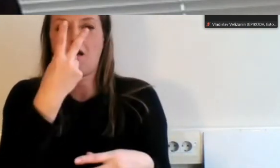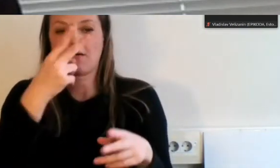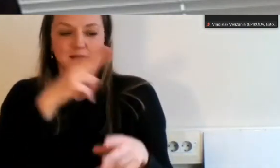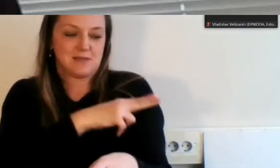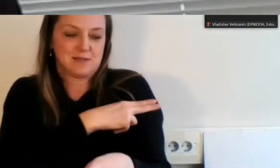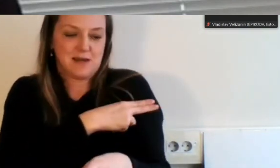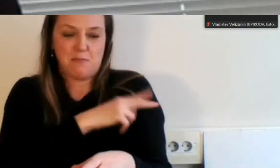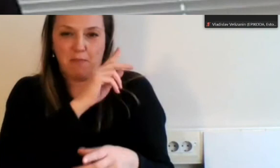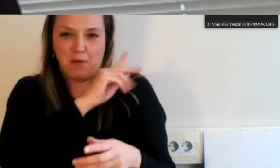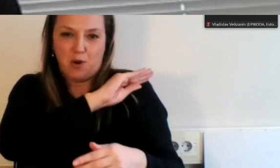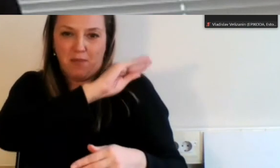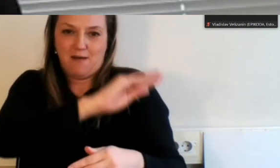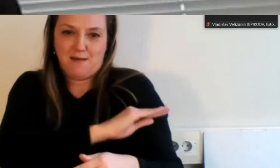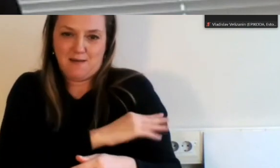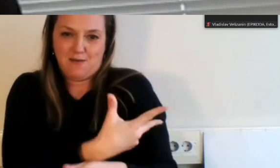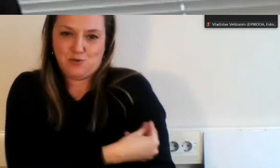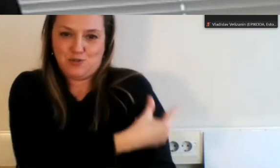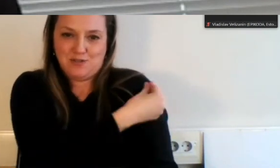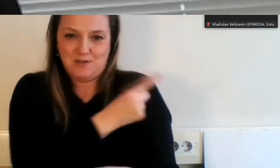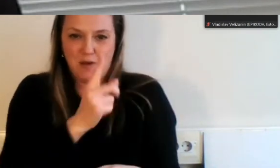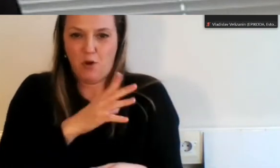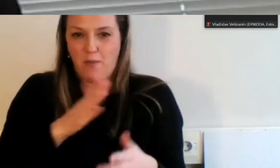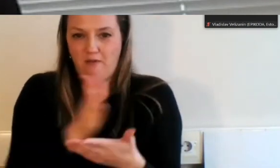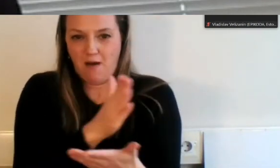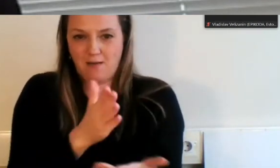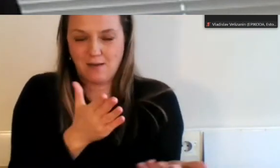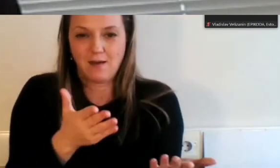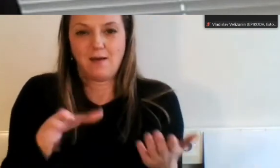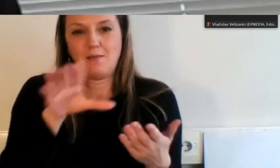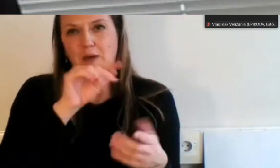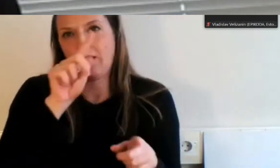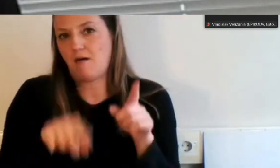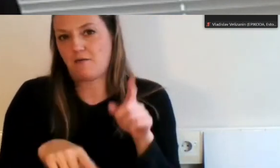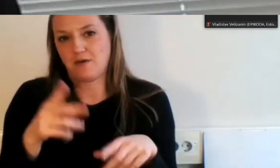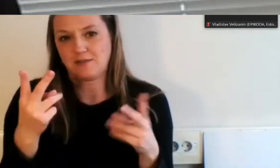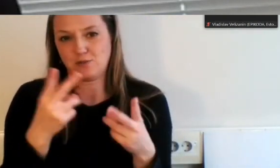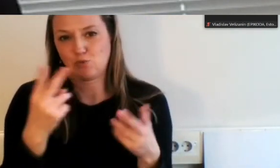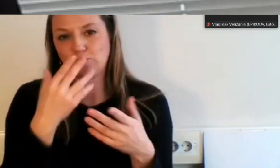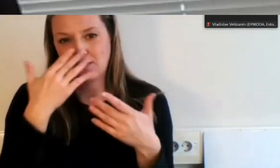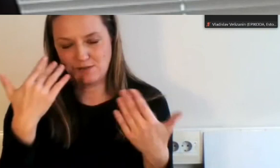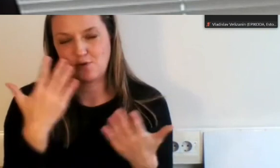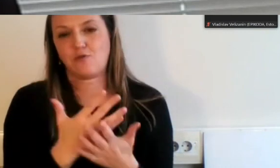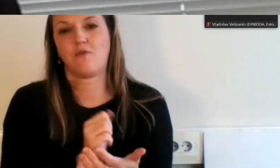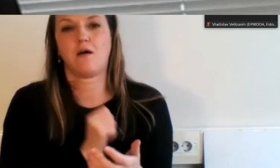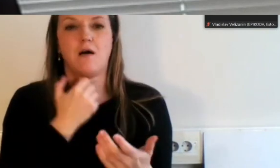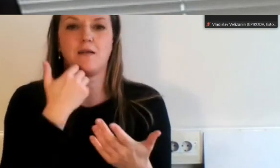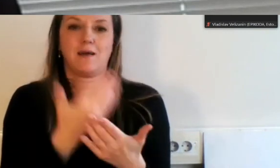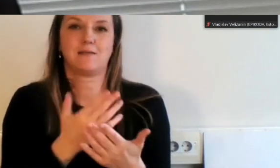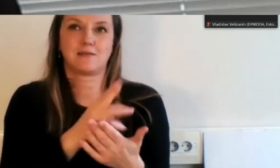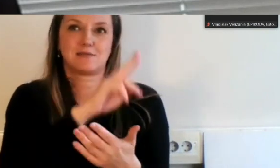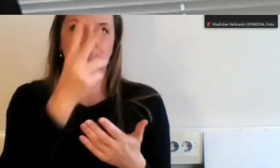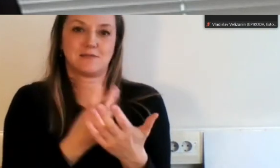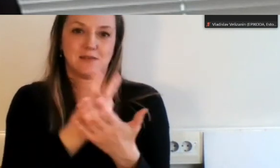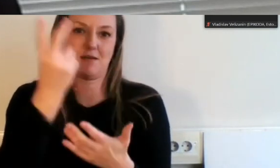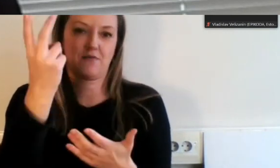ja sellel ajal tehtud kiirtest näitab positiivset. See PCR-test hakkab